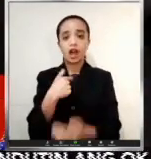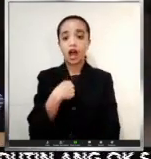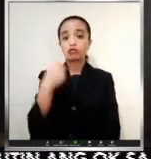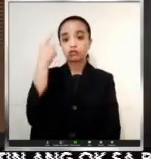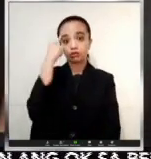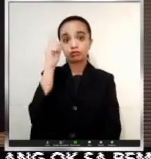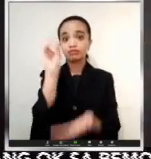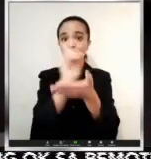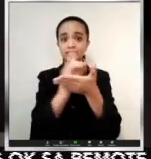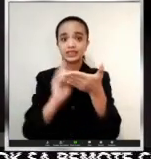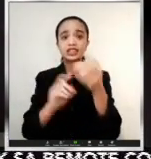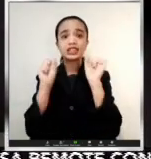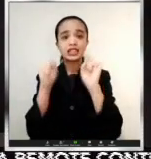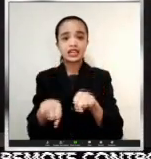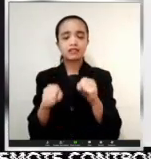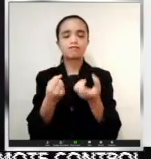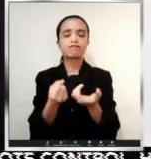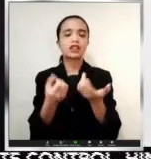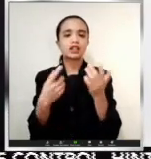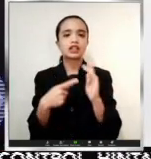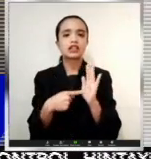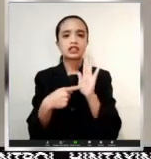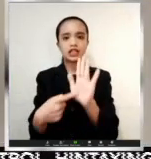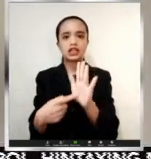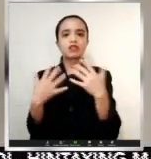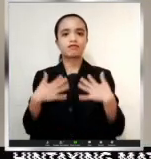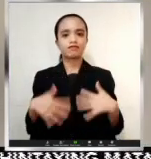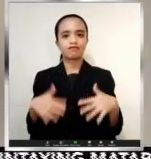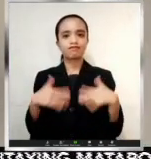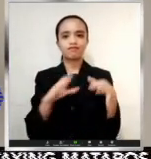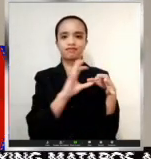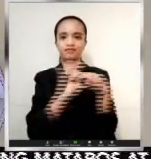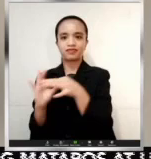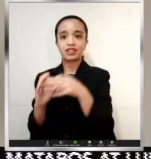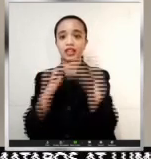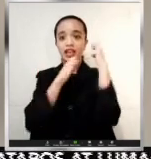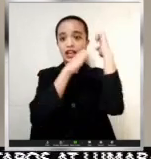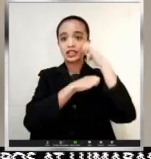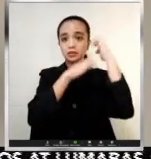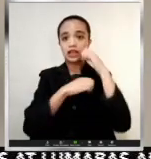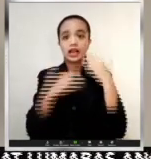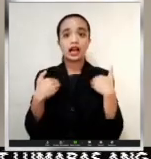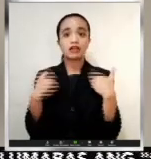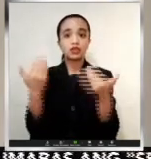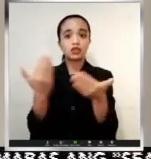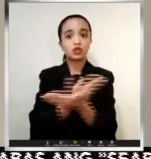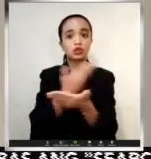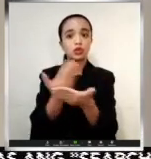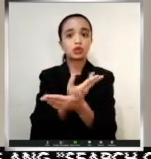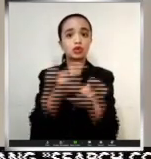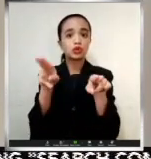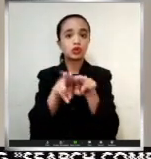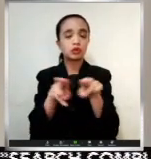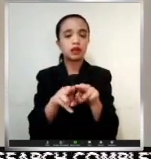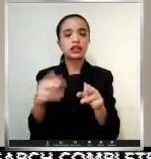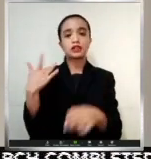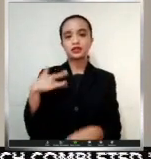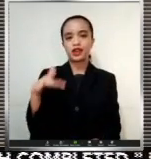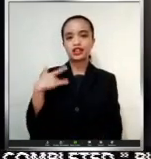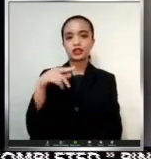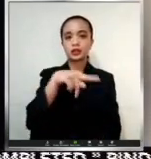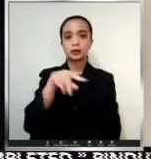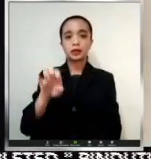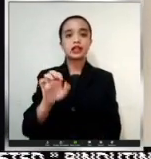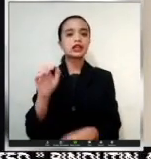actually complement the casual wears. Asahan na raw na magiging new normal ang mga fashionable PPE, mapa-daily wear